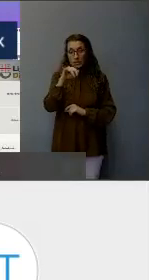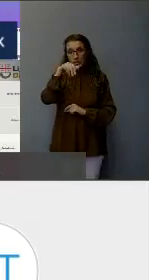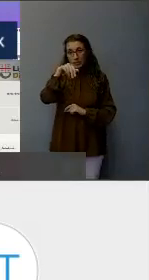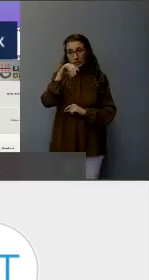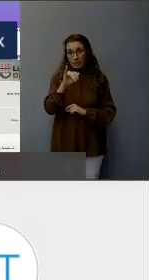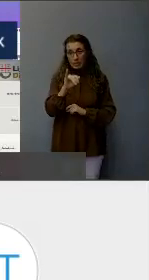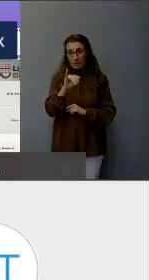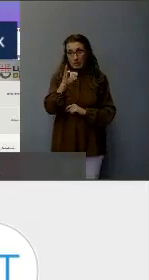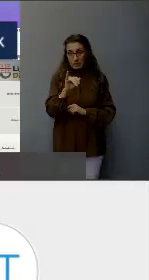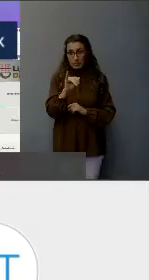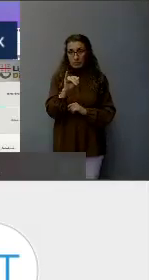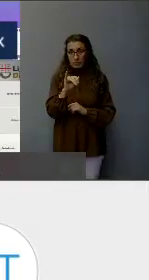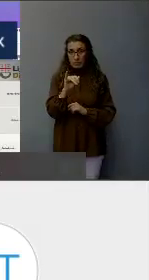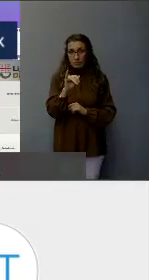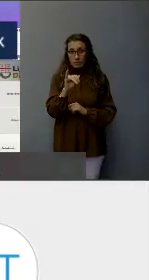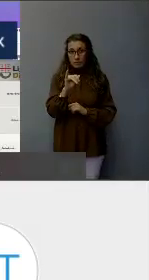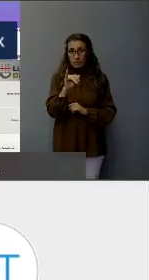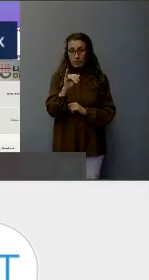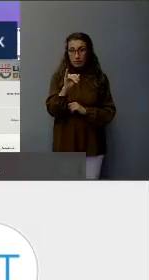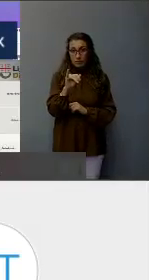consigliera pini